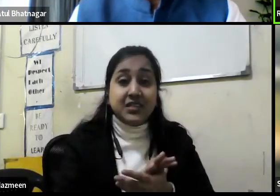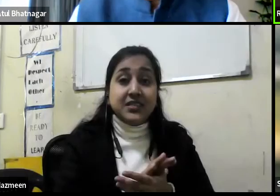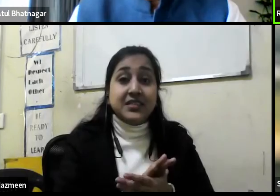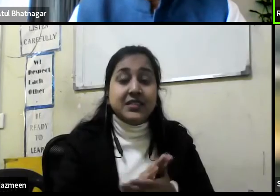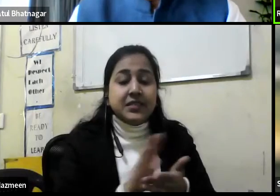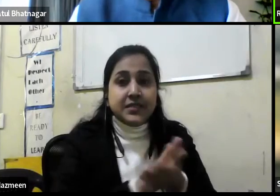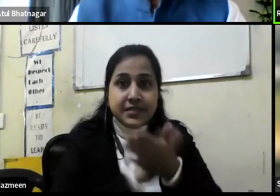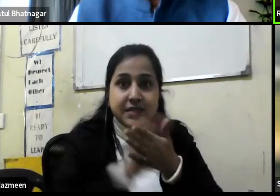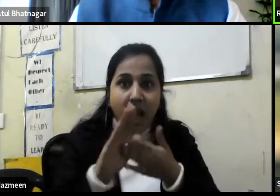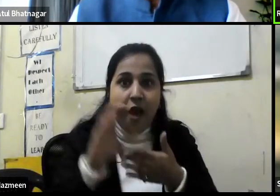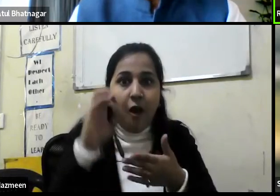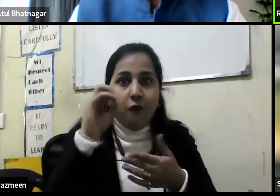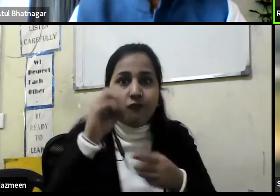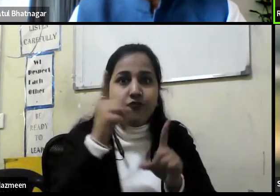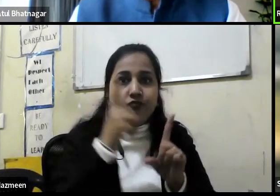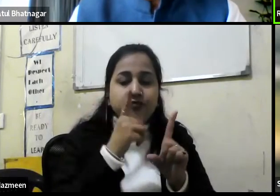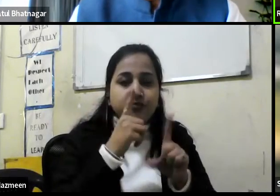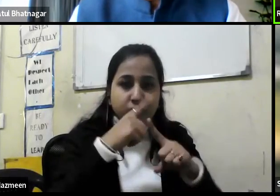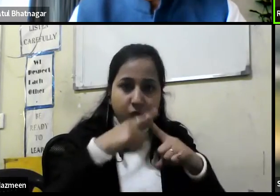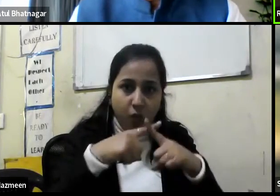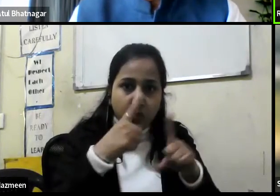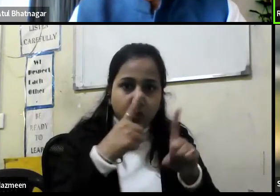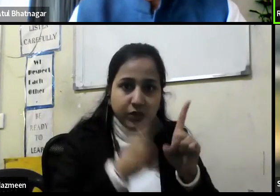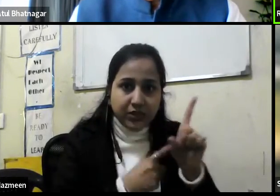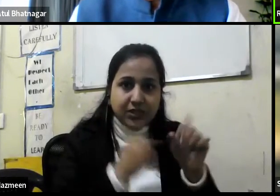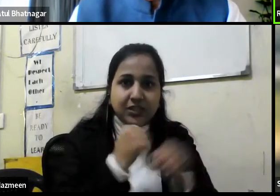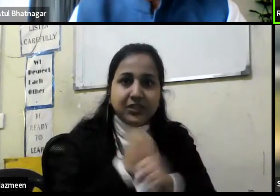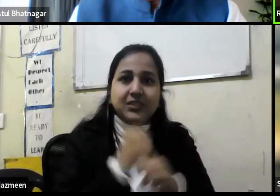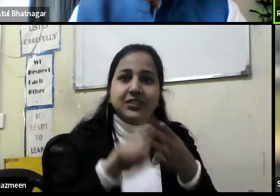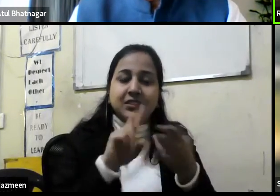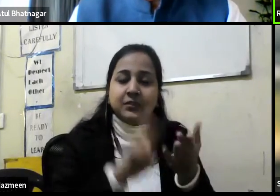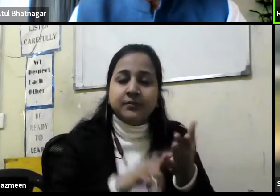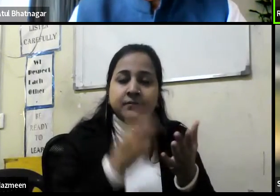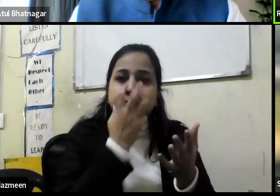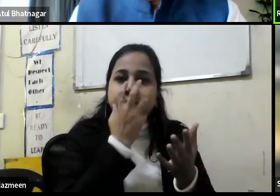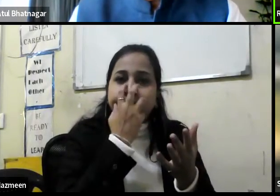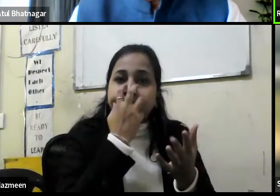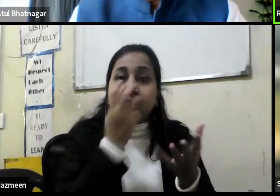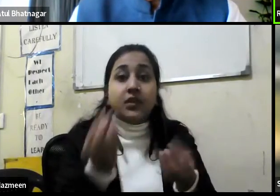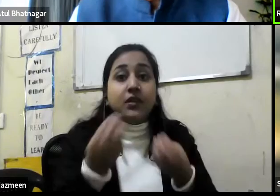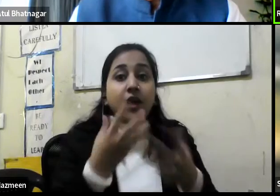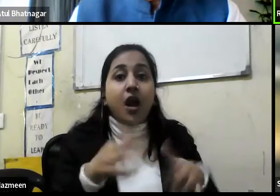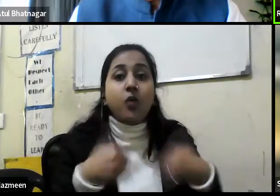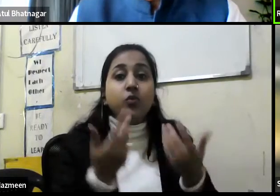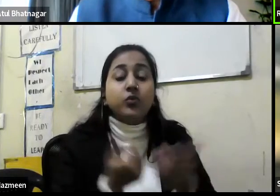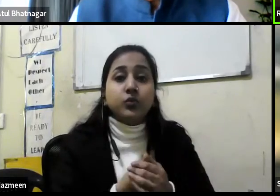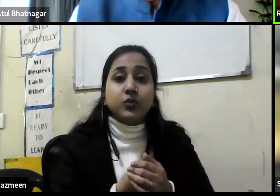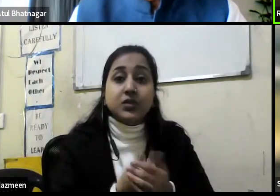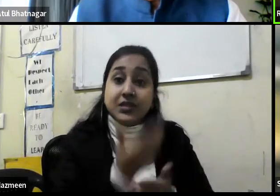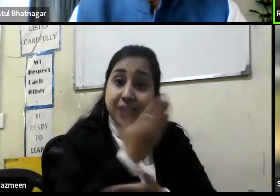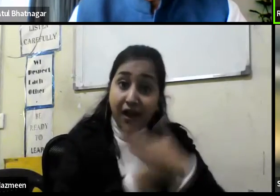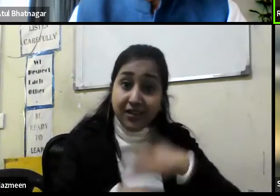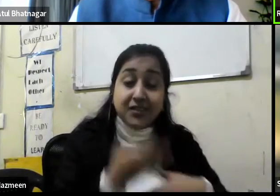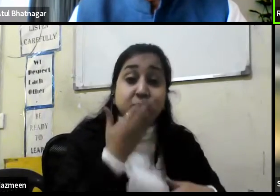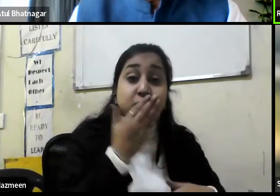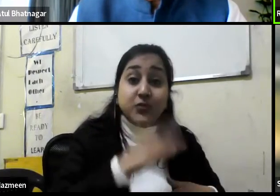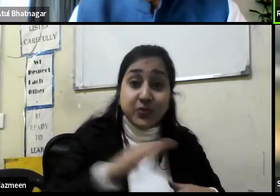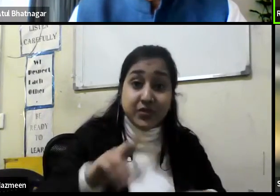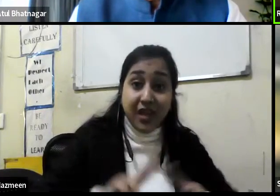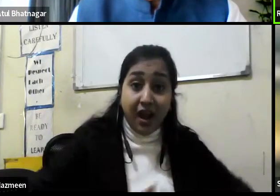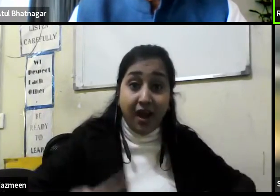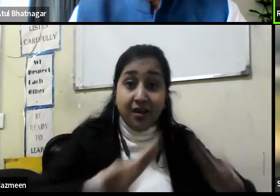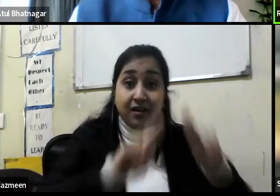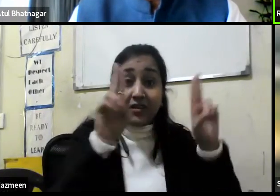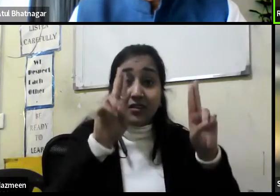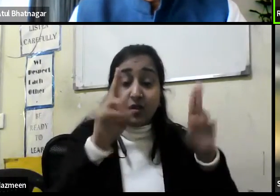जो कॉन्सेप्ट है, तो इस सार्थक के जो बच्चे हैं जो इस सेक्टर में हैं, यू नो, आई विल बी वेरी हैप्पी टू इंक्लूड ऑल ऑफ